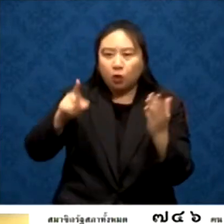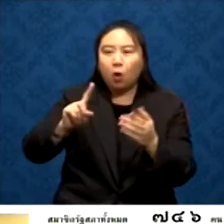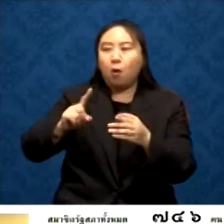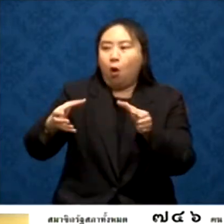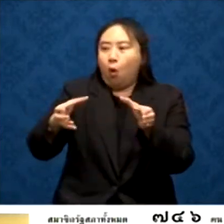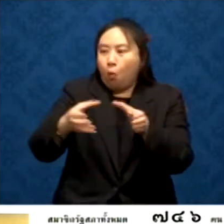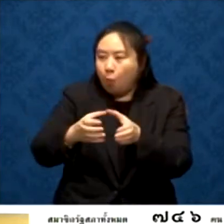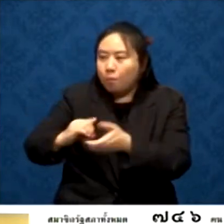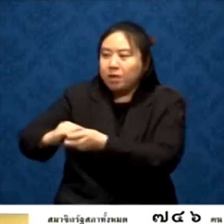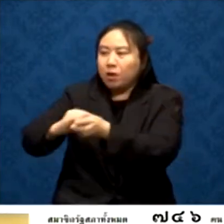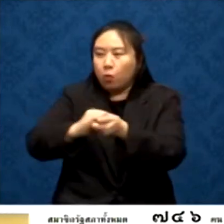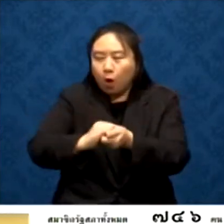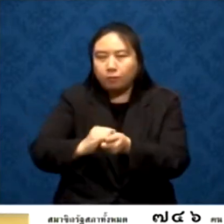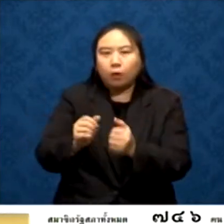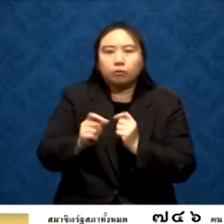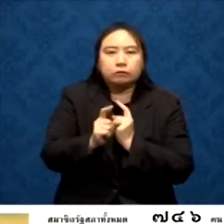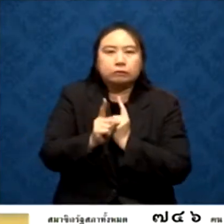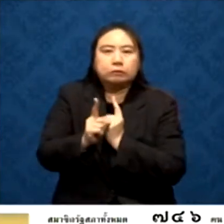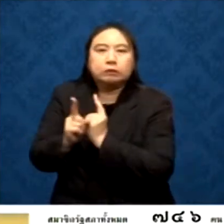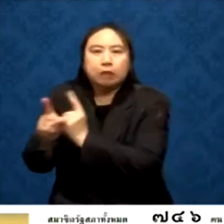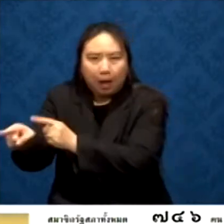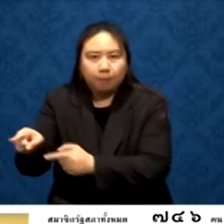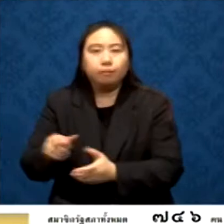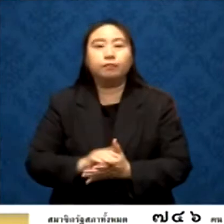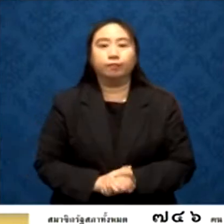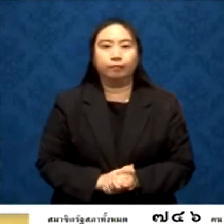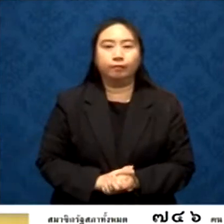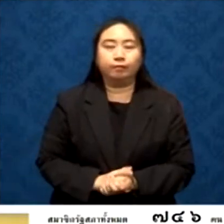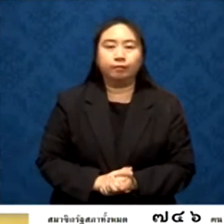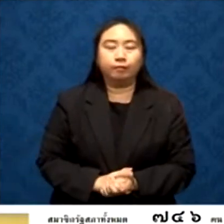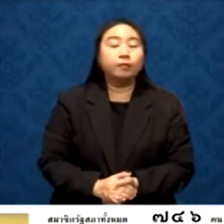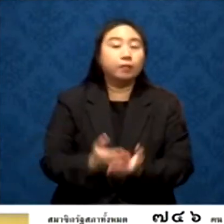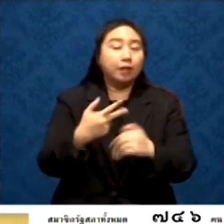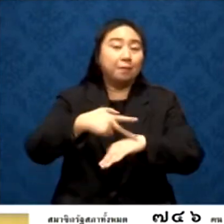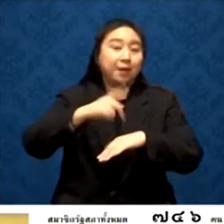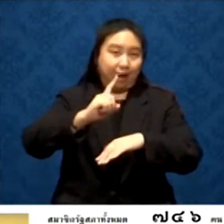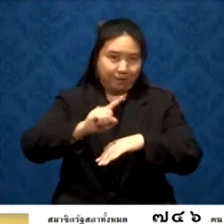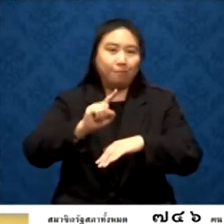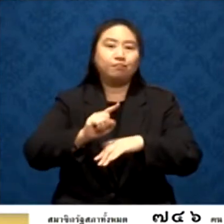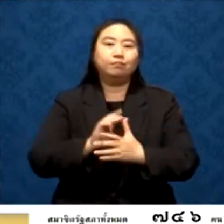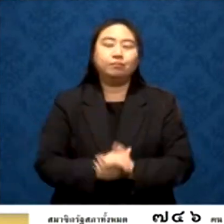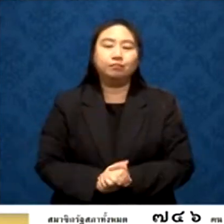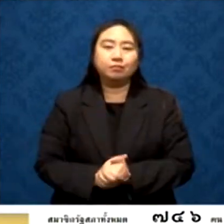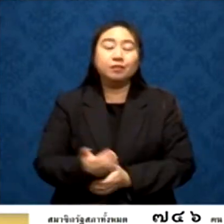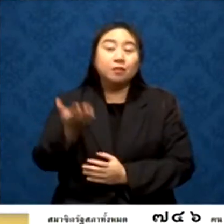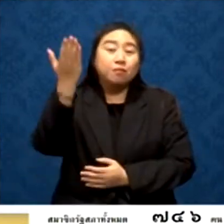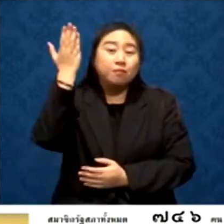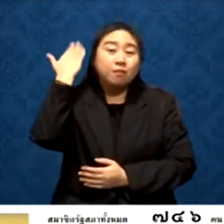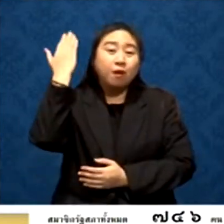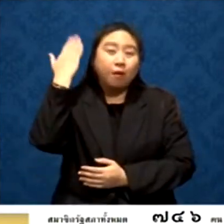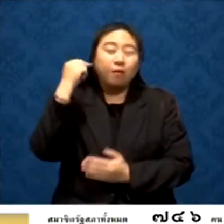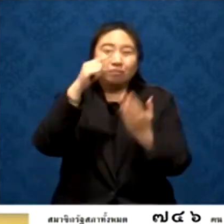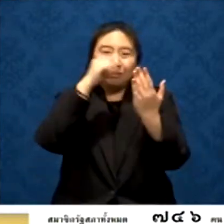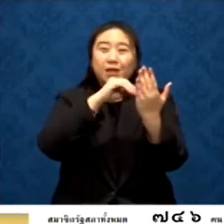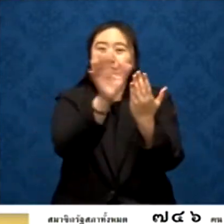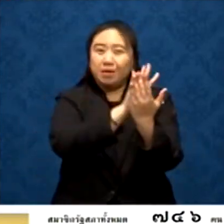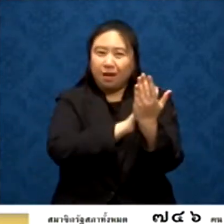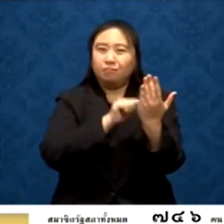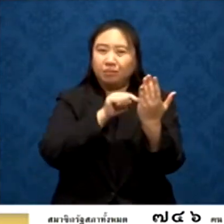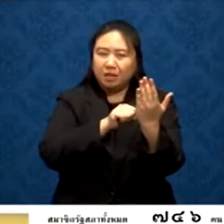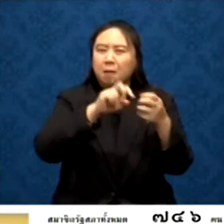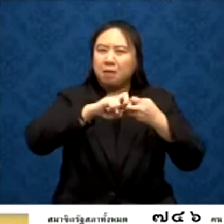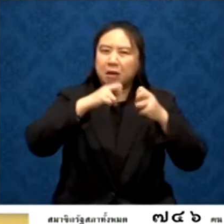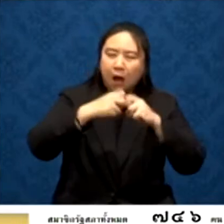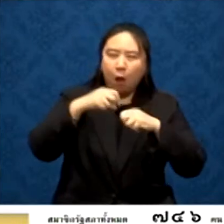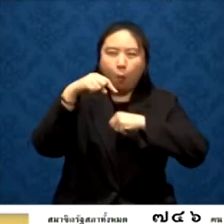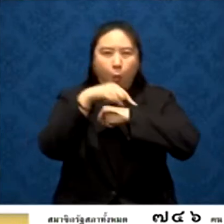ไปท่านประธานครับที่ผ่านมาครับประเทศชาติของเรามีปัญหาการทุจริตคอร์รั